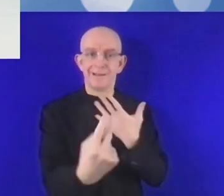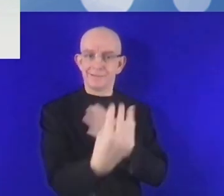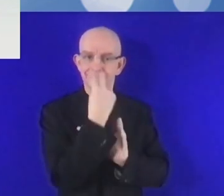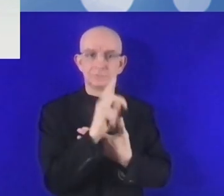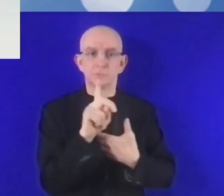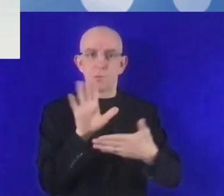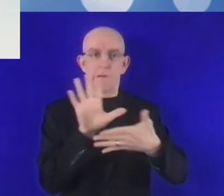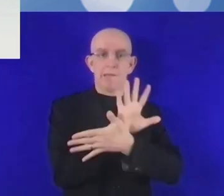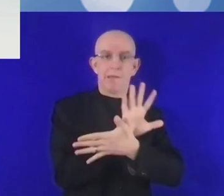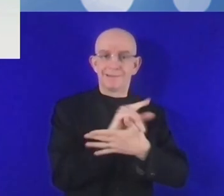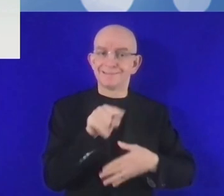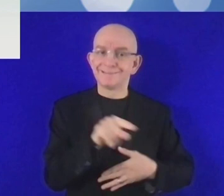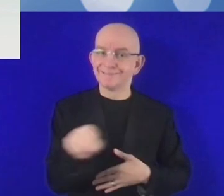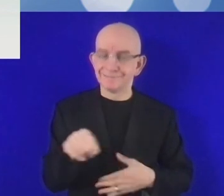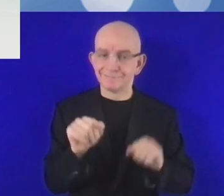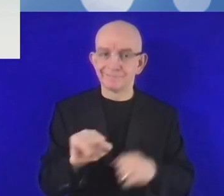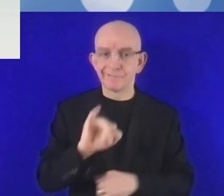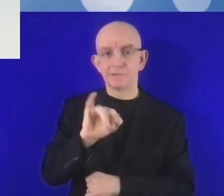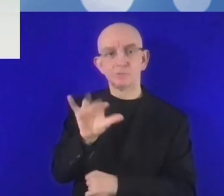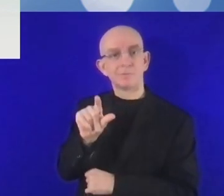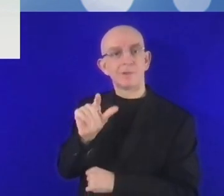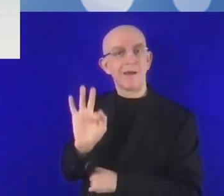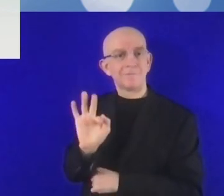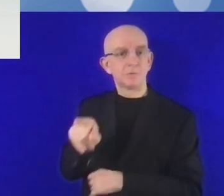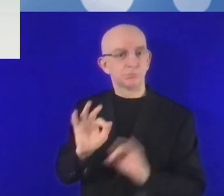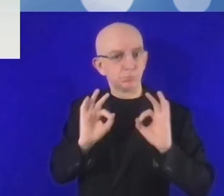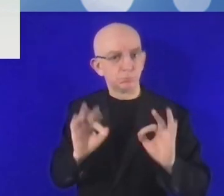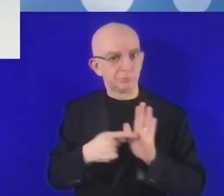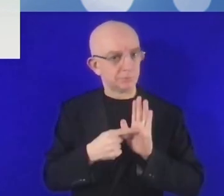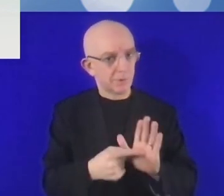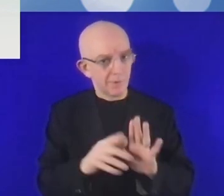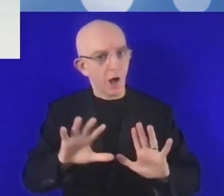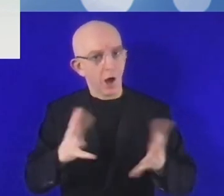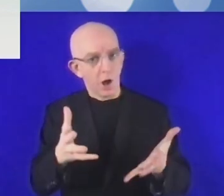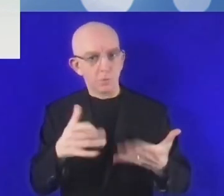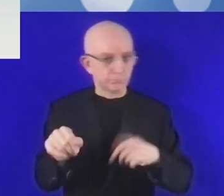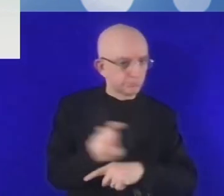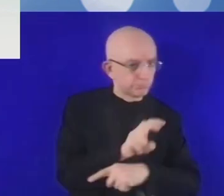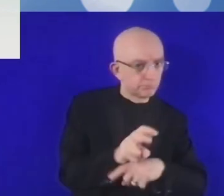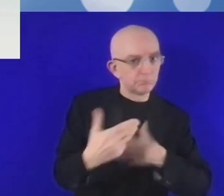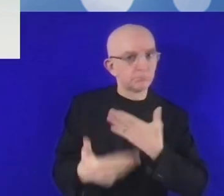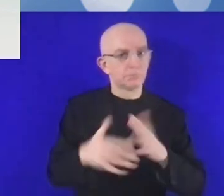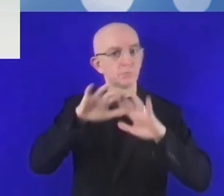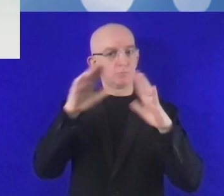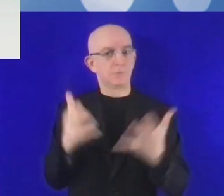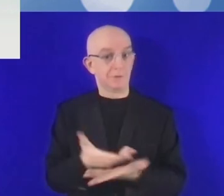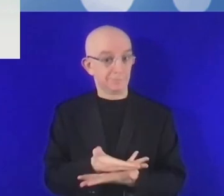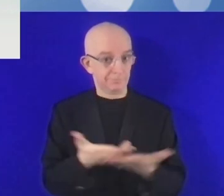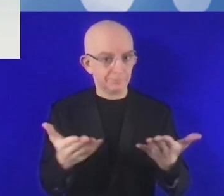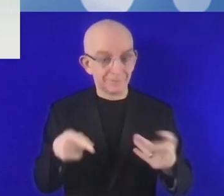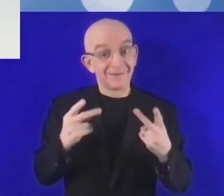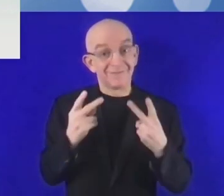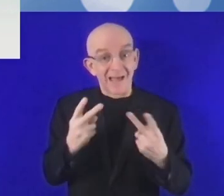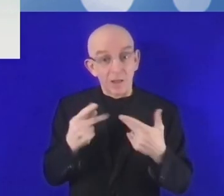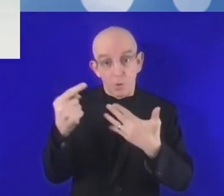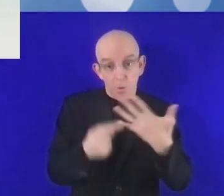стараясь удовлетворять потребности меняющегося мира. Давайте помнить о том, что польза